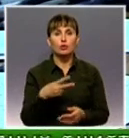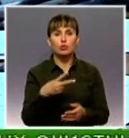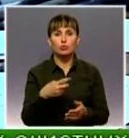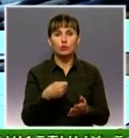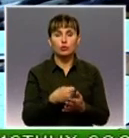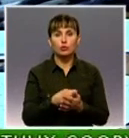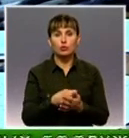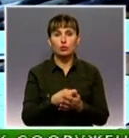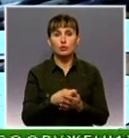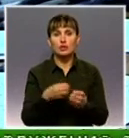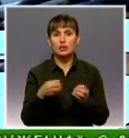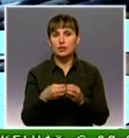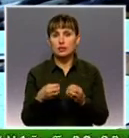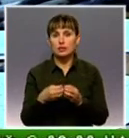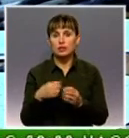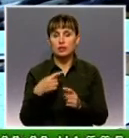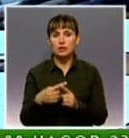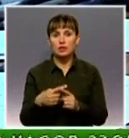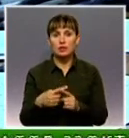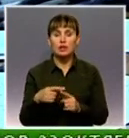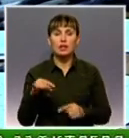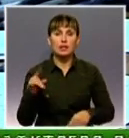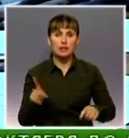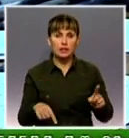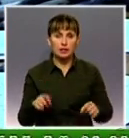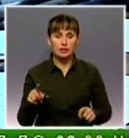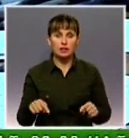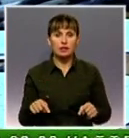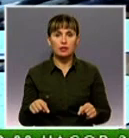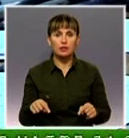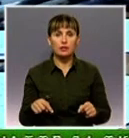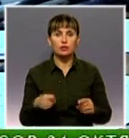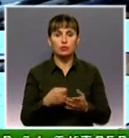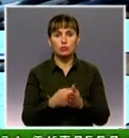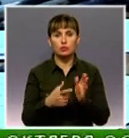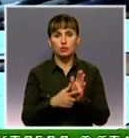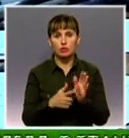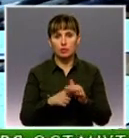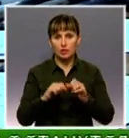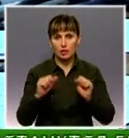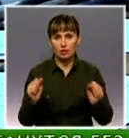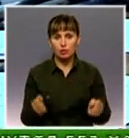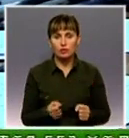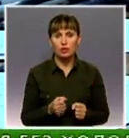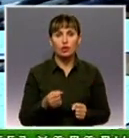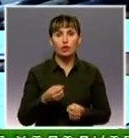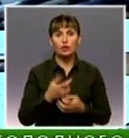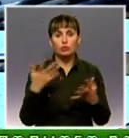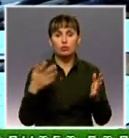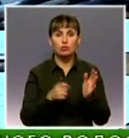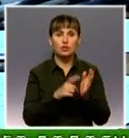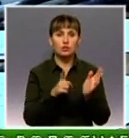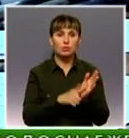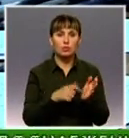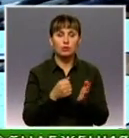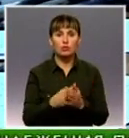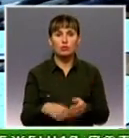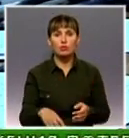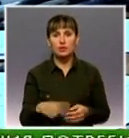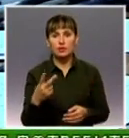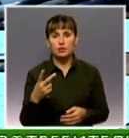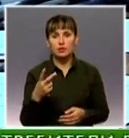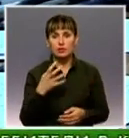10 градусов тепла, местами до 7 градусов мороза. Днем от 17 до 22 градусов